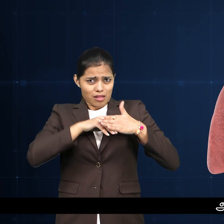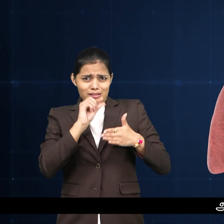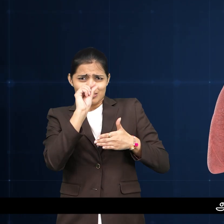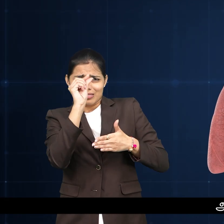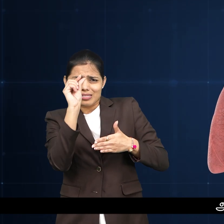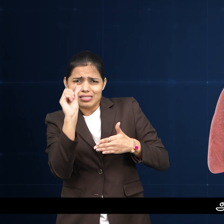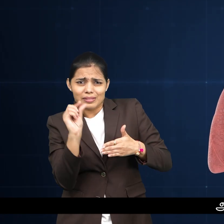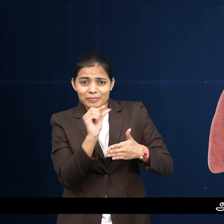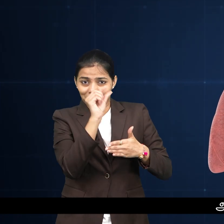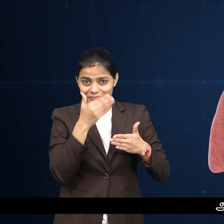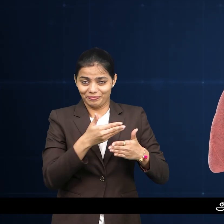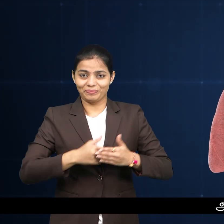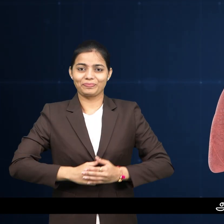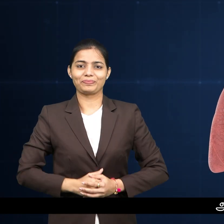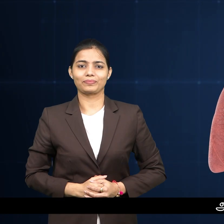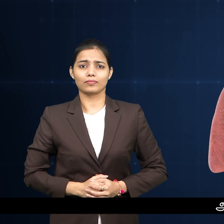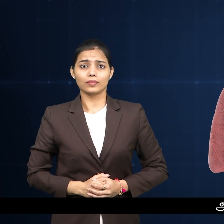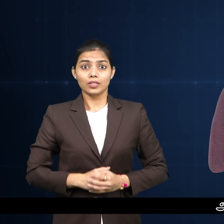அல்வியோலி,